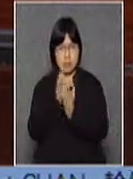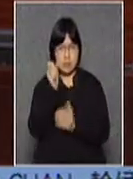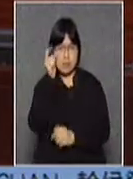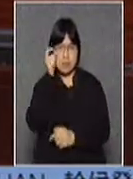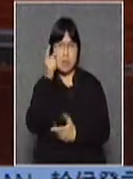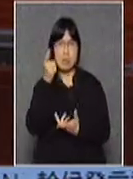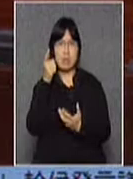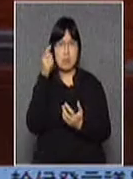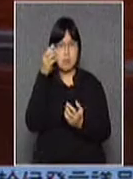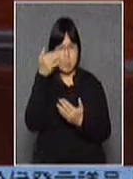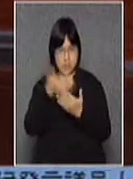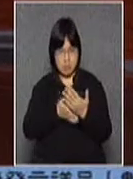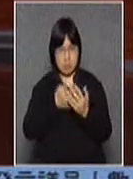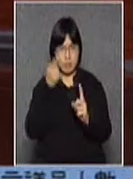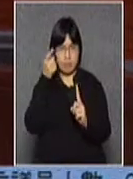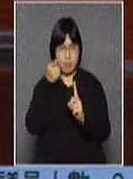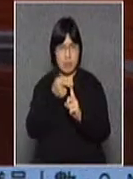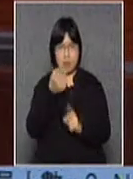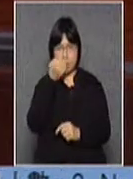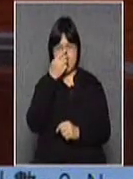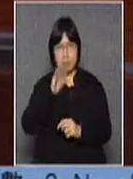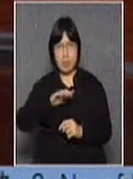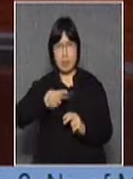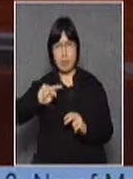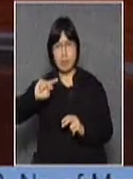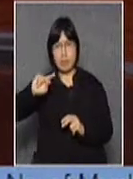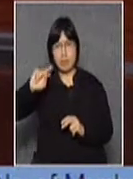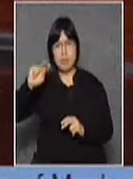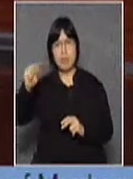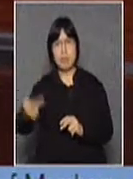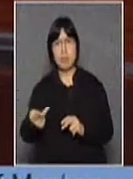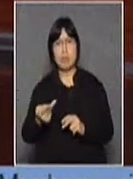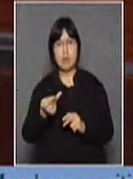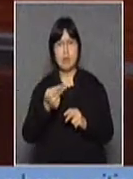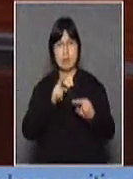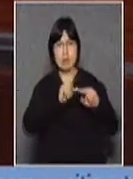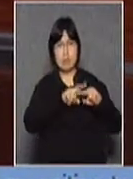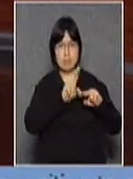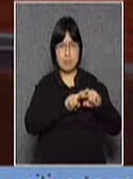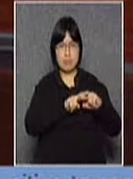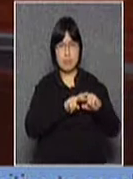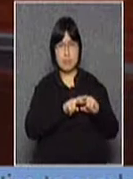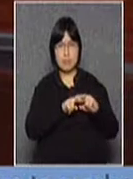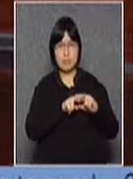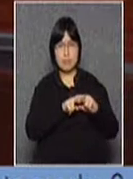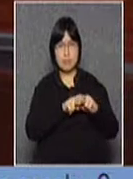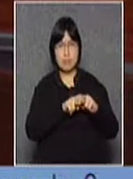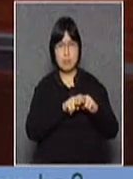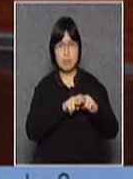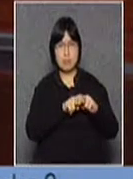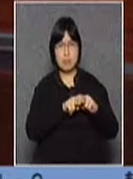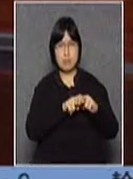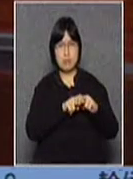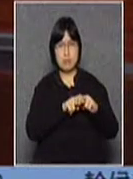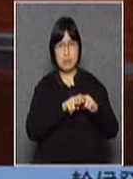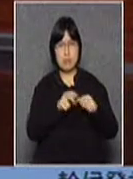向，就香港就逐漸成為這個的中國的一個的